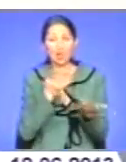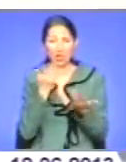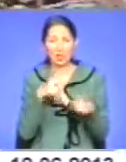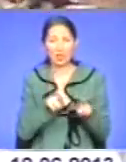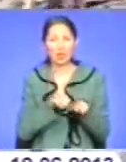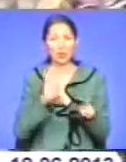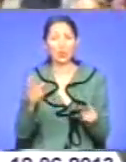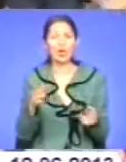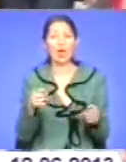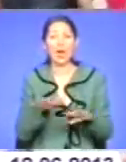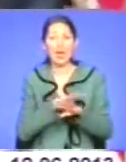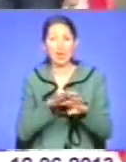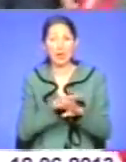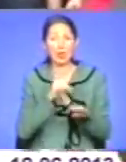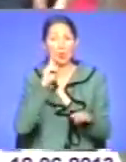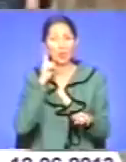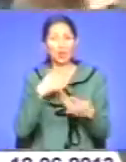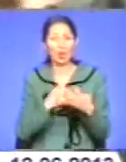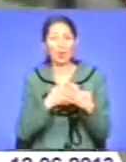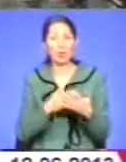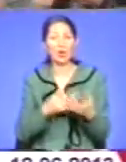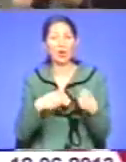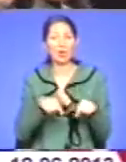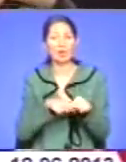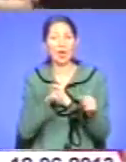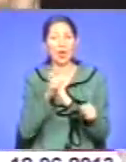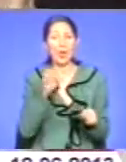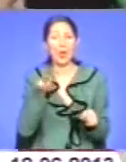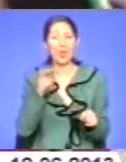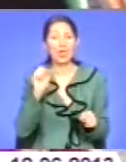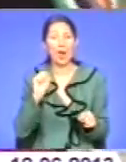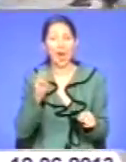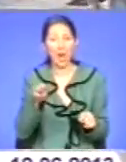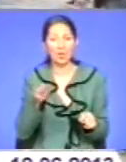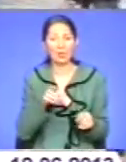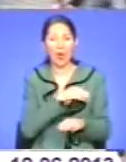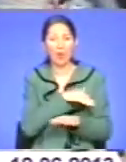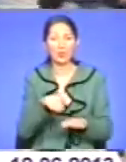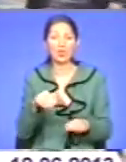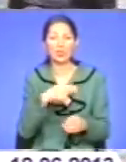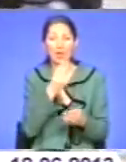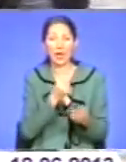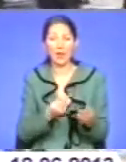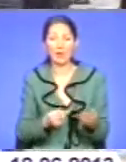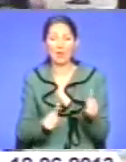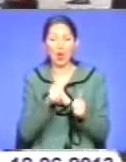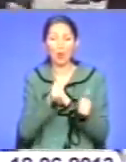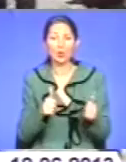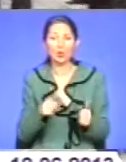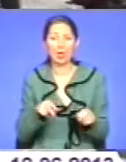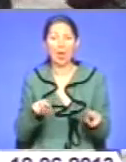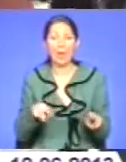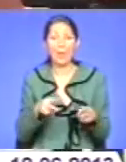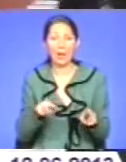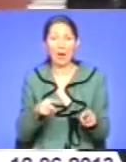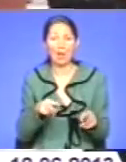ярмарка молодіжних громадських організацій – боді-арт, вуличне графіті, конкурс малюнка крейдою, вуличні танці. Загалом у День